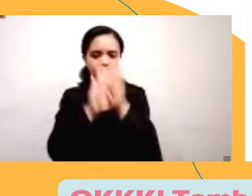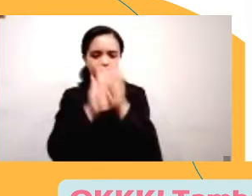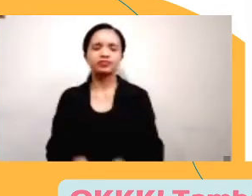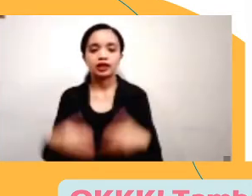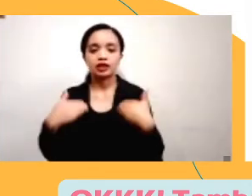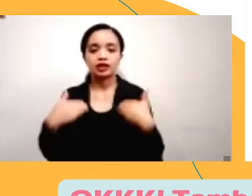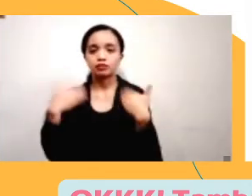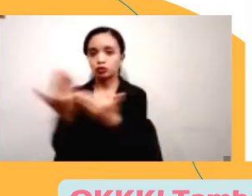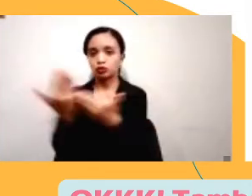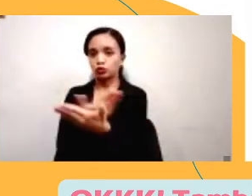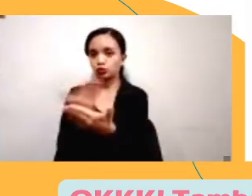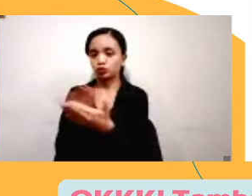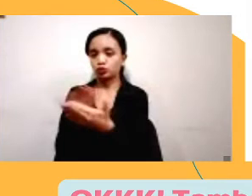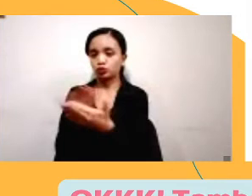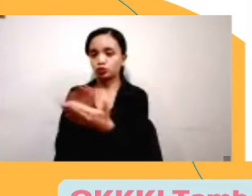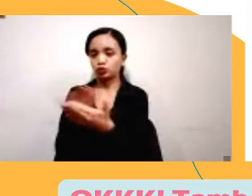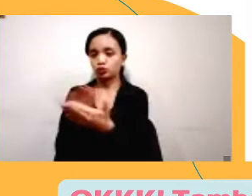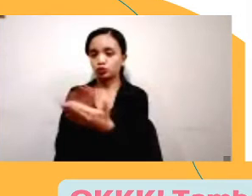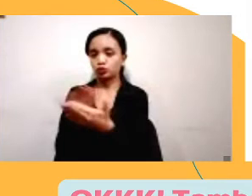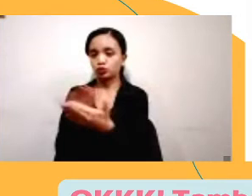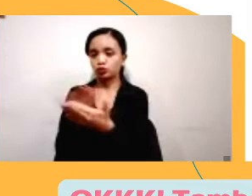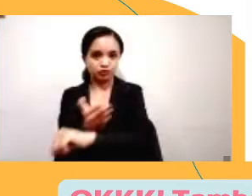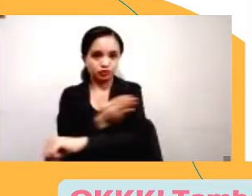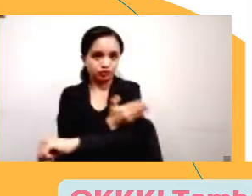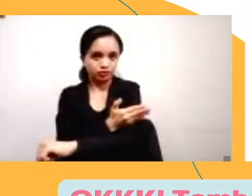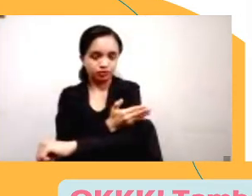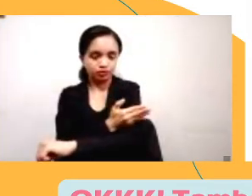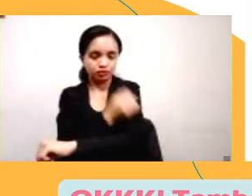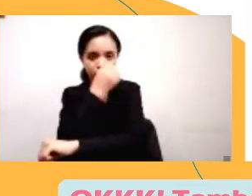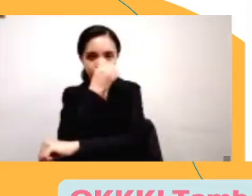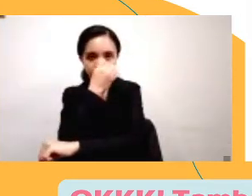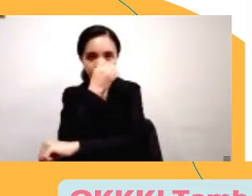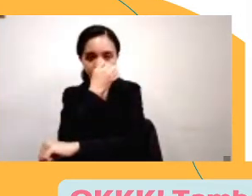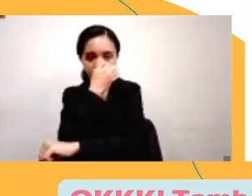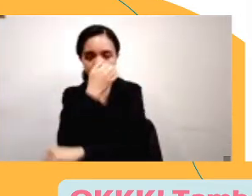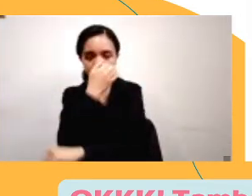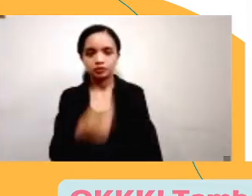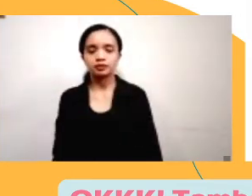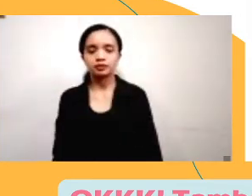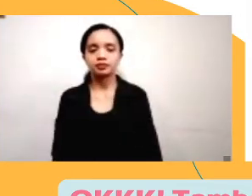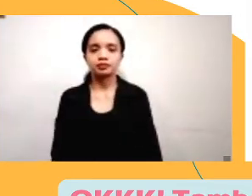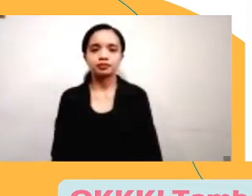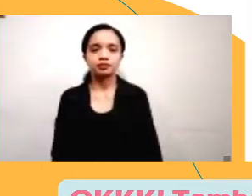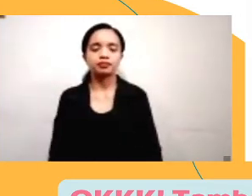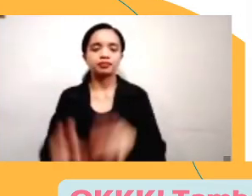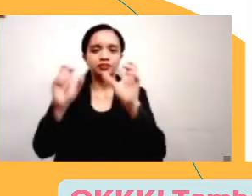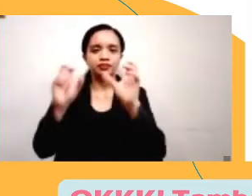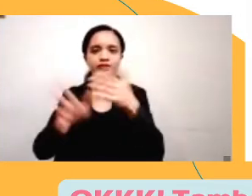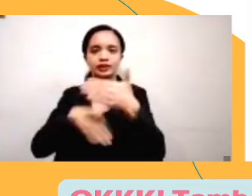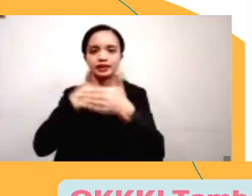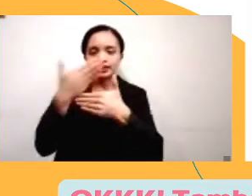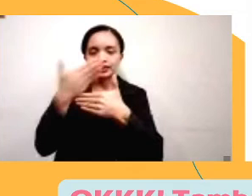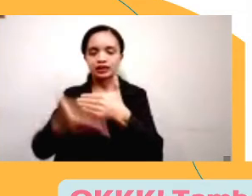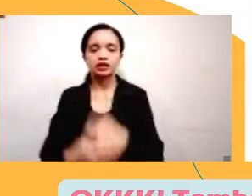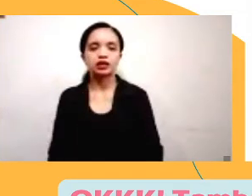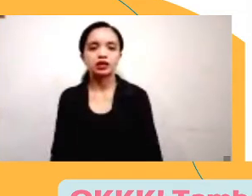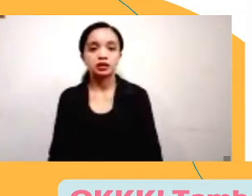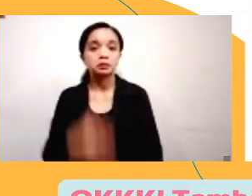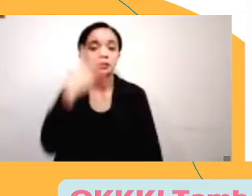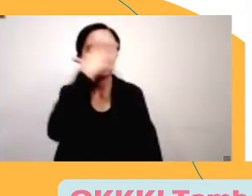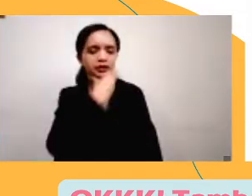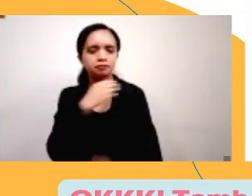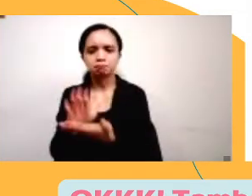para ma-improve ang iyong sarili. Ayon kay Jonas. Okay. Okay, ito rin. Ganda rin to. I-share ko rin to sa inyo,